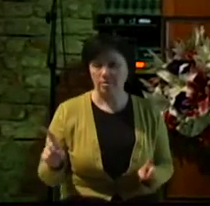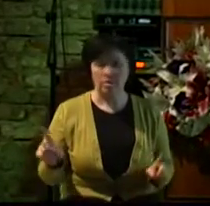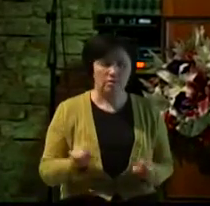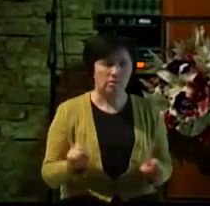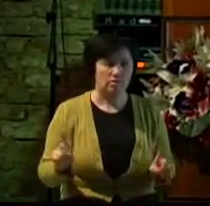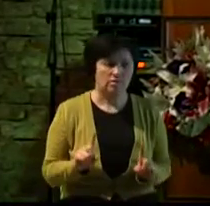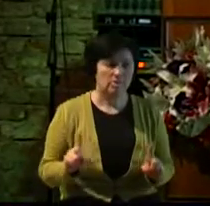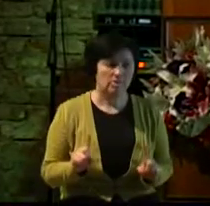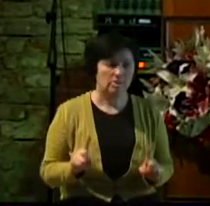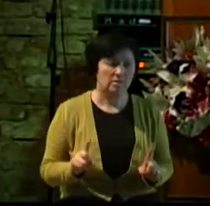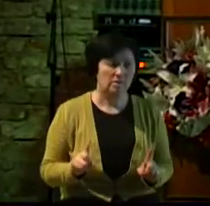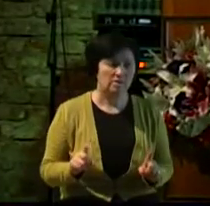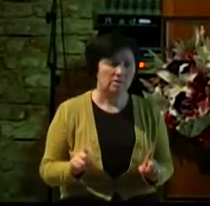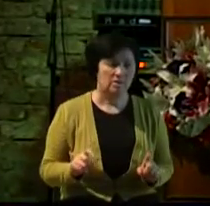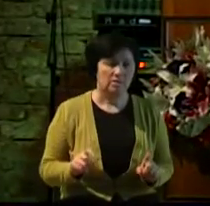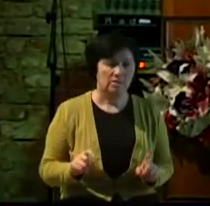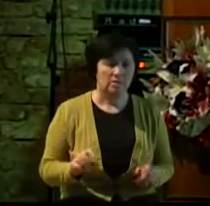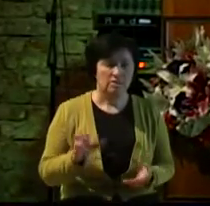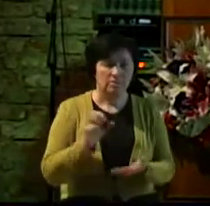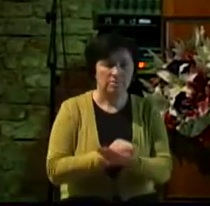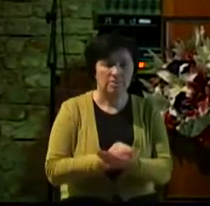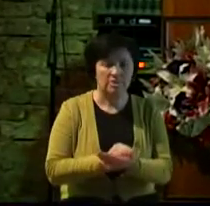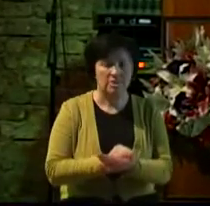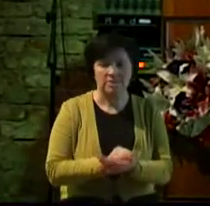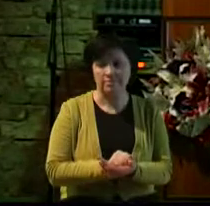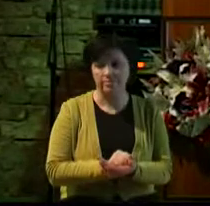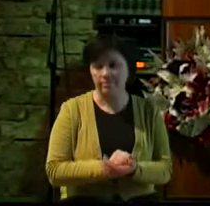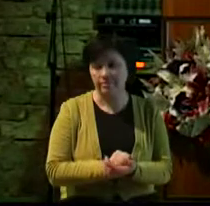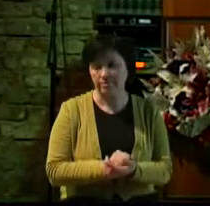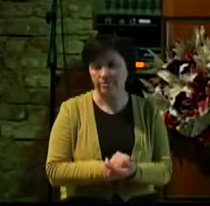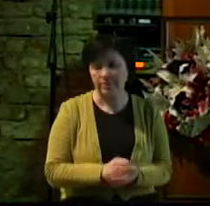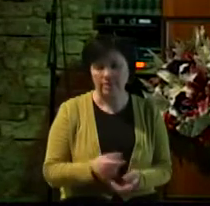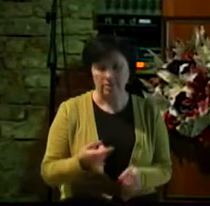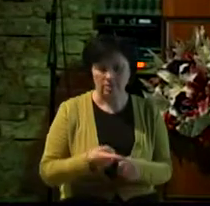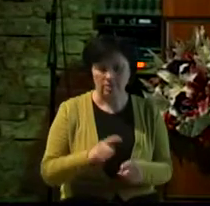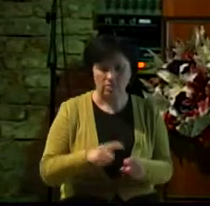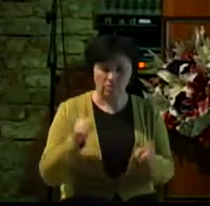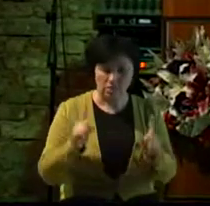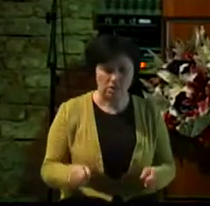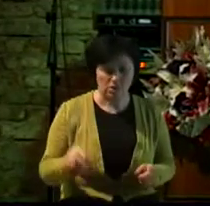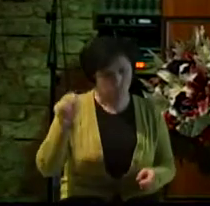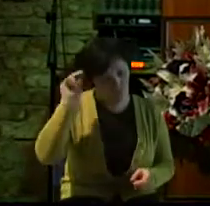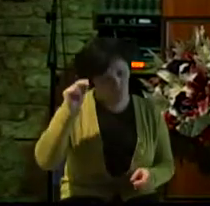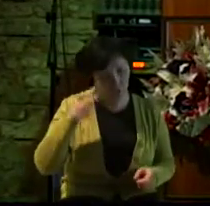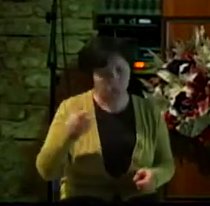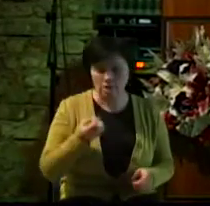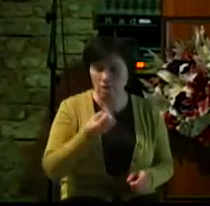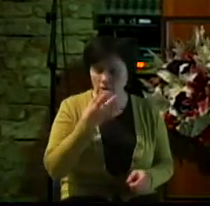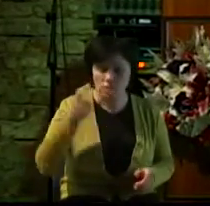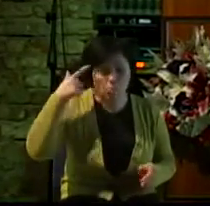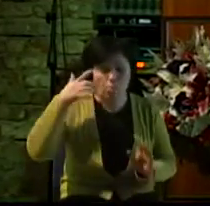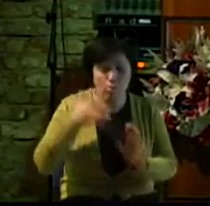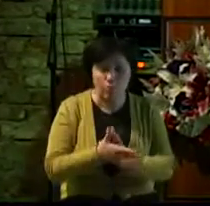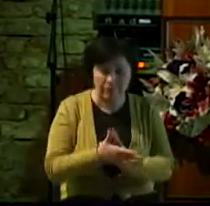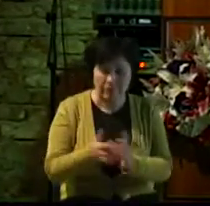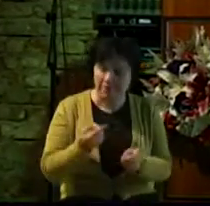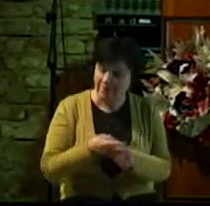чтобы закрепить эту истину, и ученики могли хорошо усвоить этот урок,